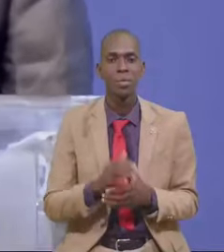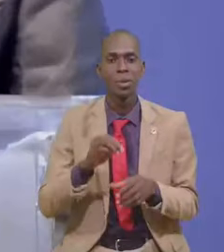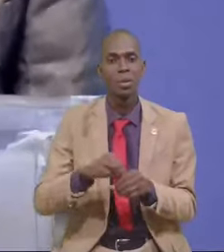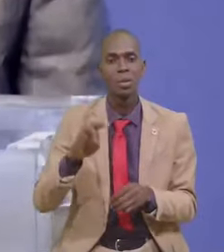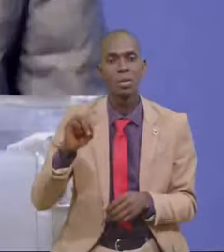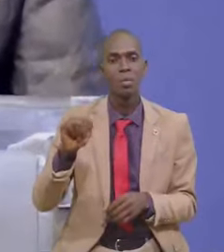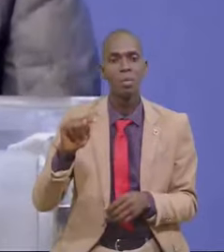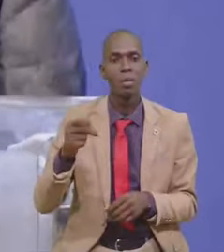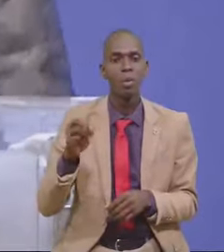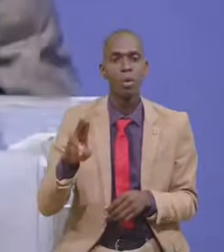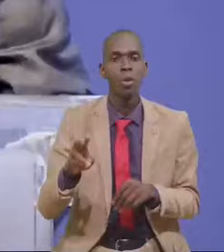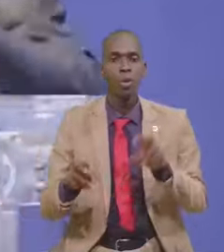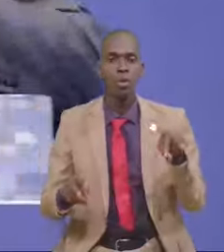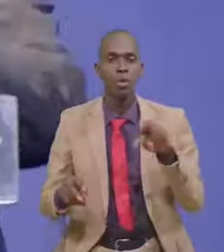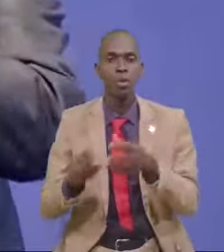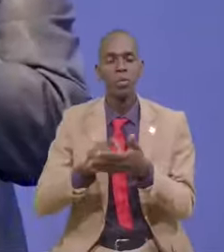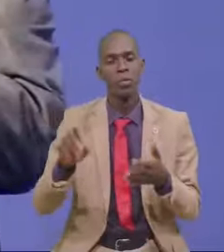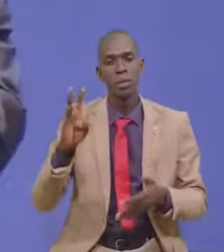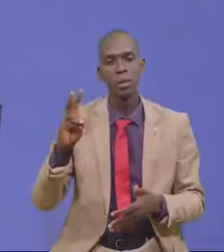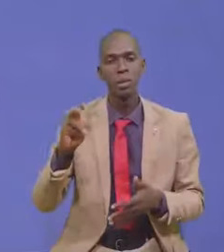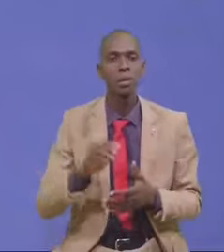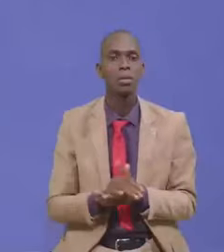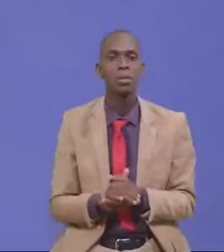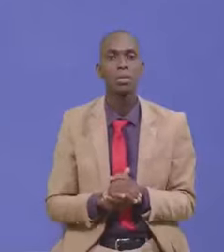Matthieu 22, 16.